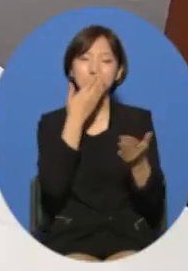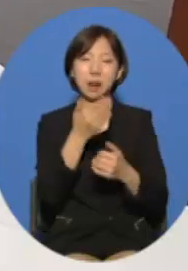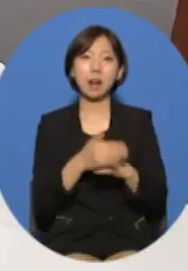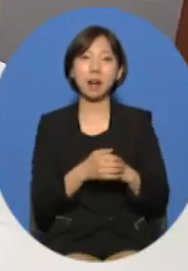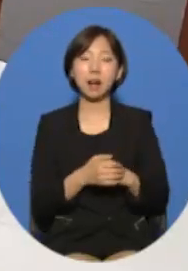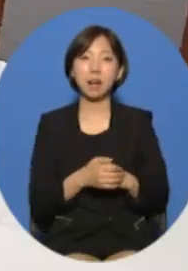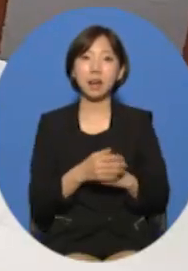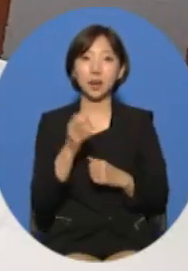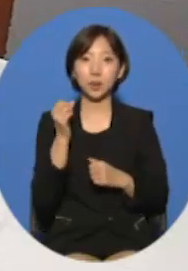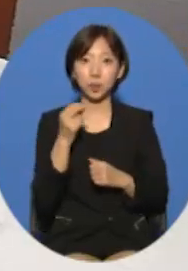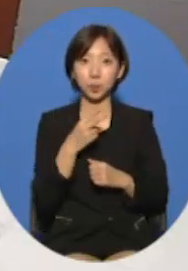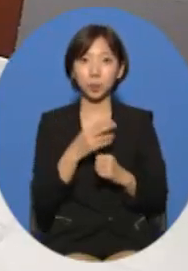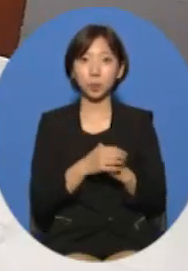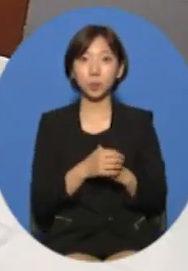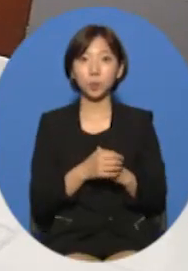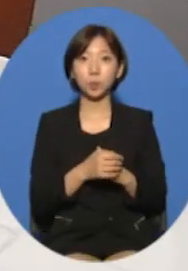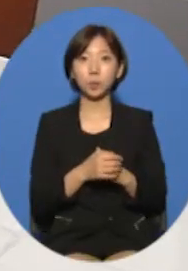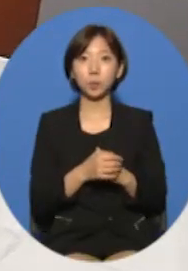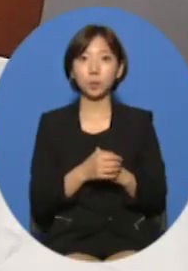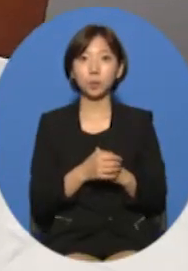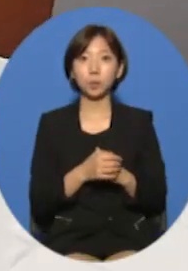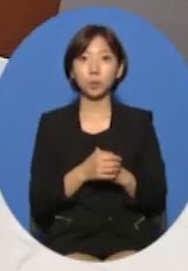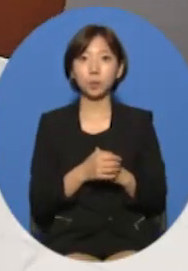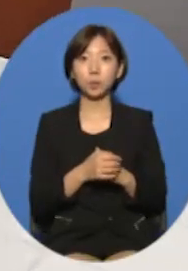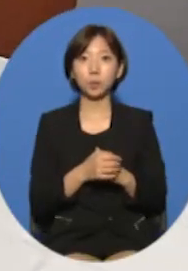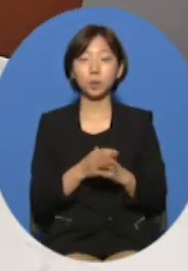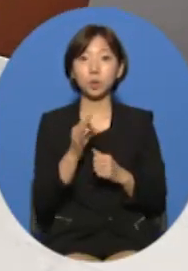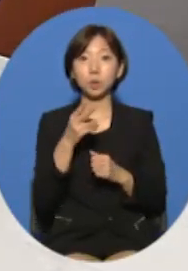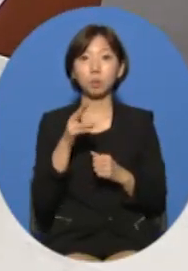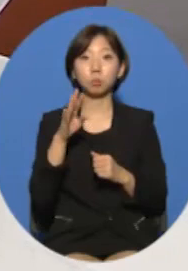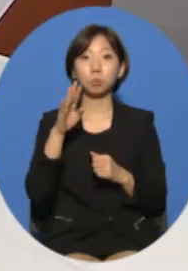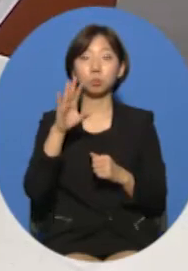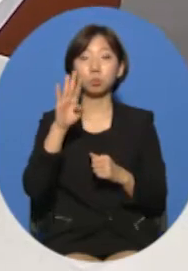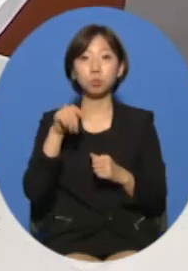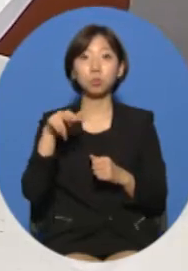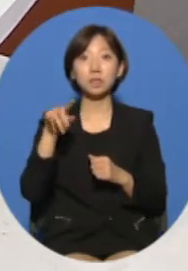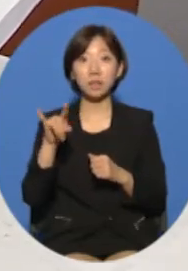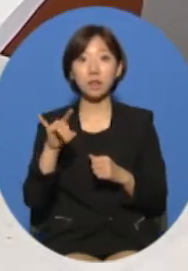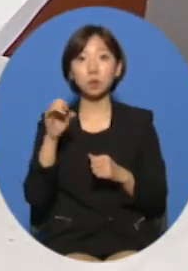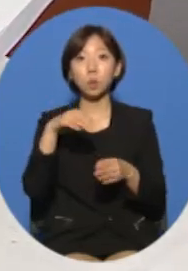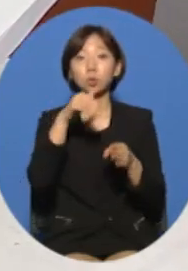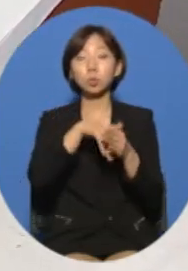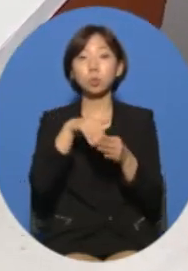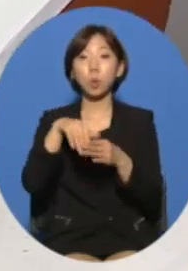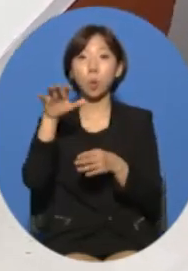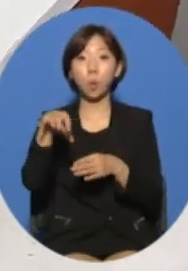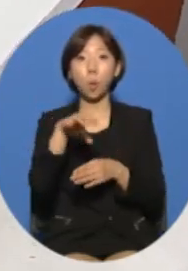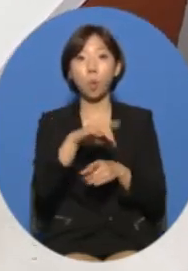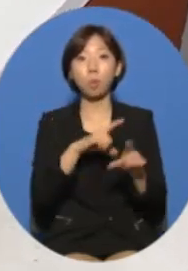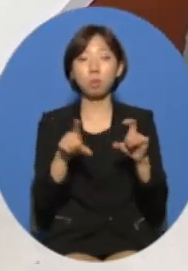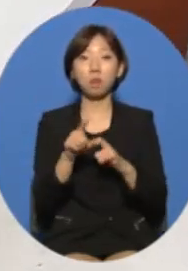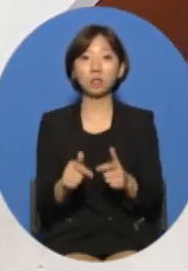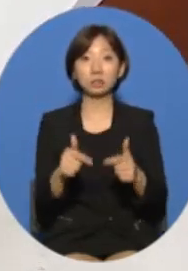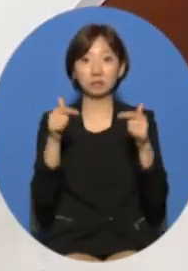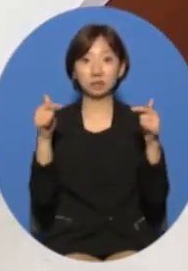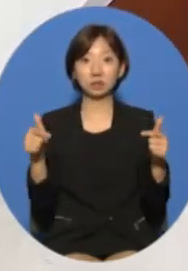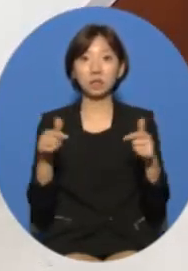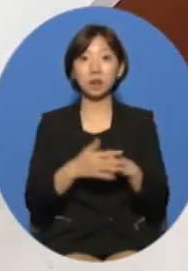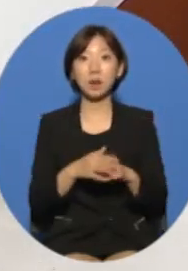네. 그다음에 영구명부제, 그다음에 예, 투표소도 좀 더 늘렸습니다. 네. 그래서 예, 이번에